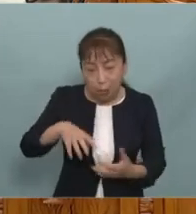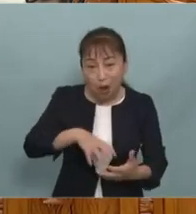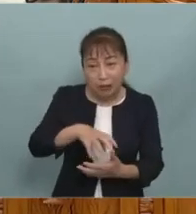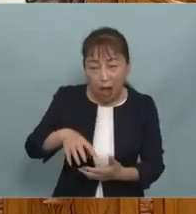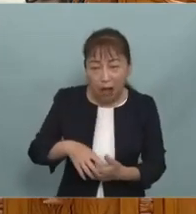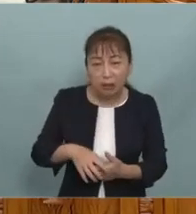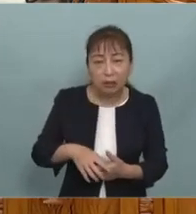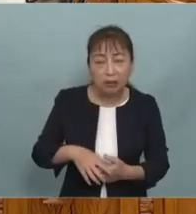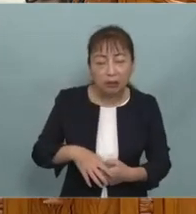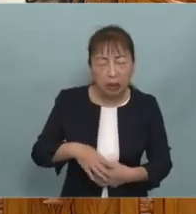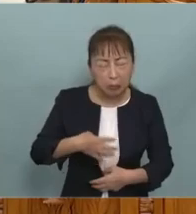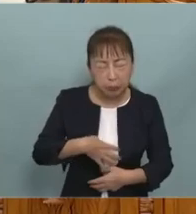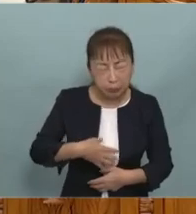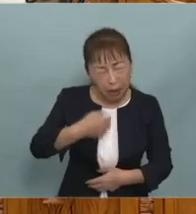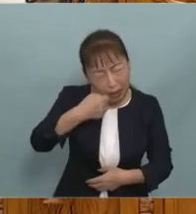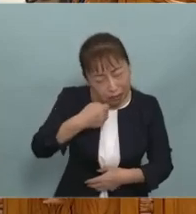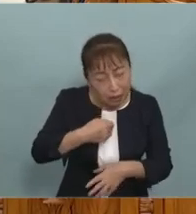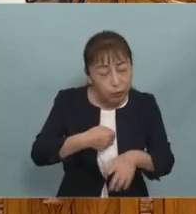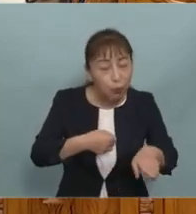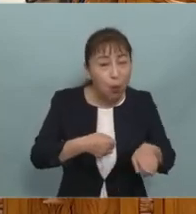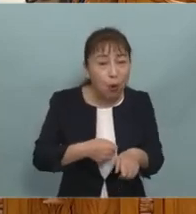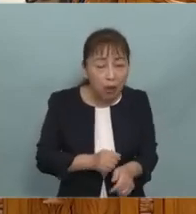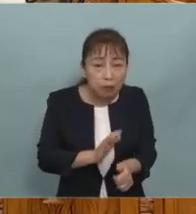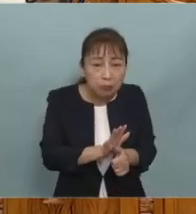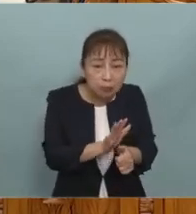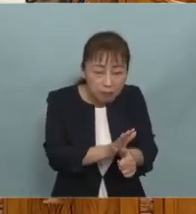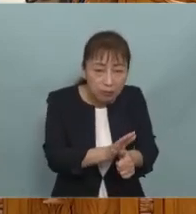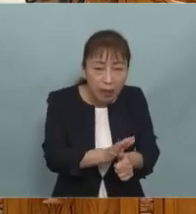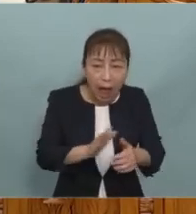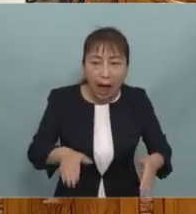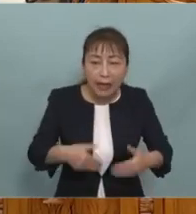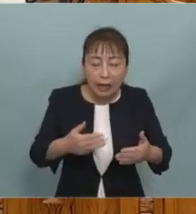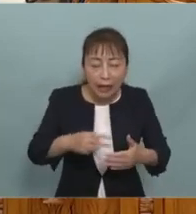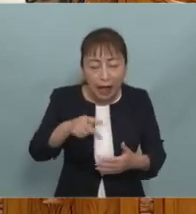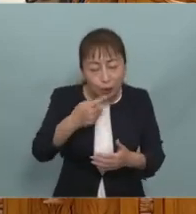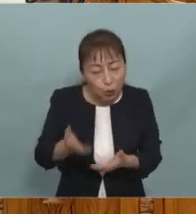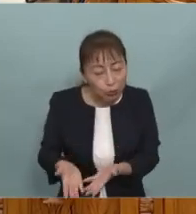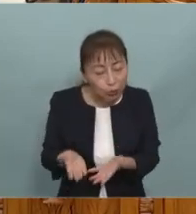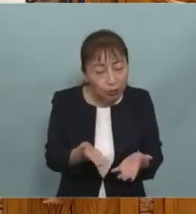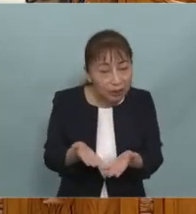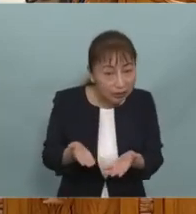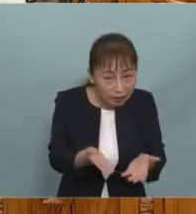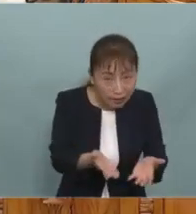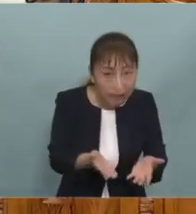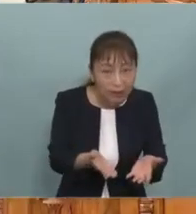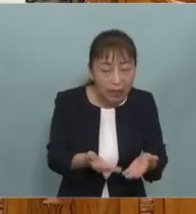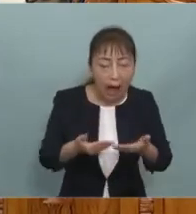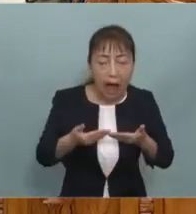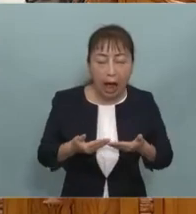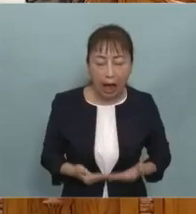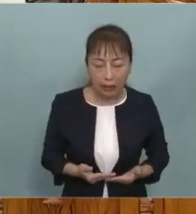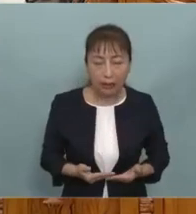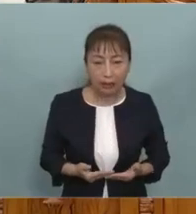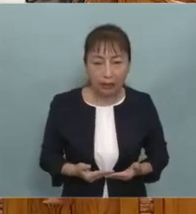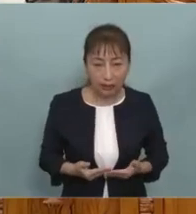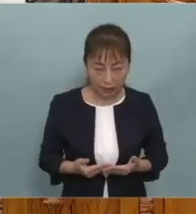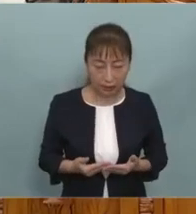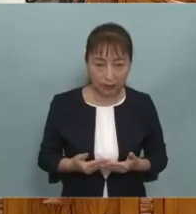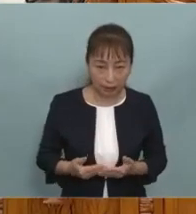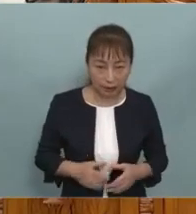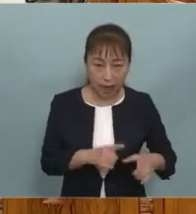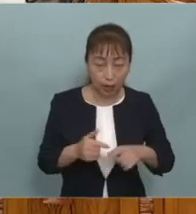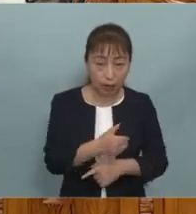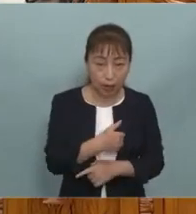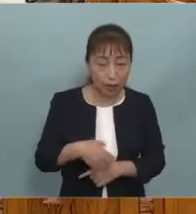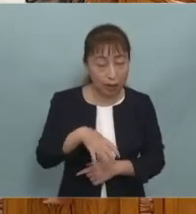方々に手を差し伸べ温かい食事安心できる居住環境を提供することが必要